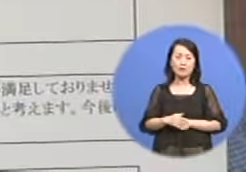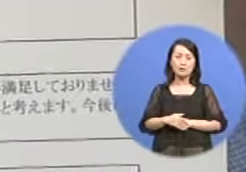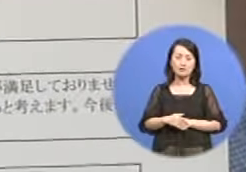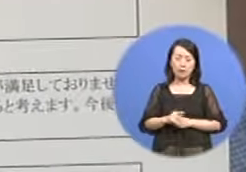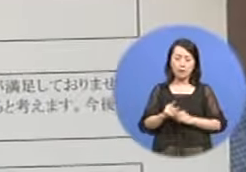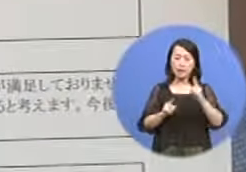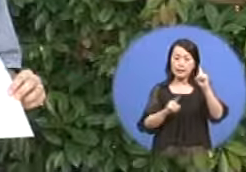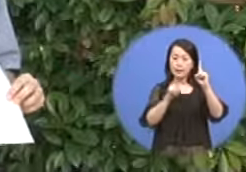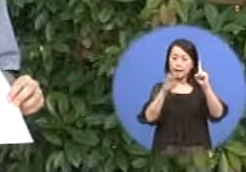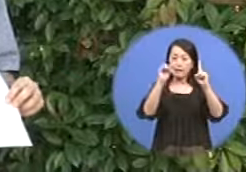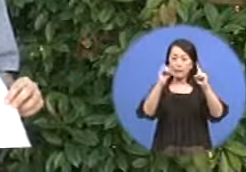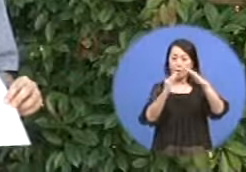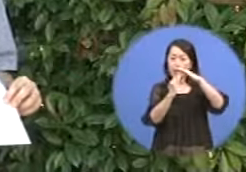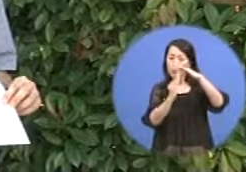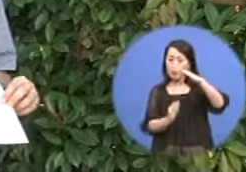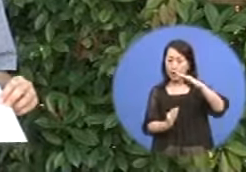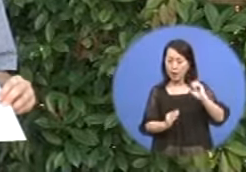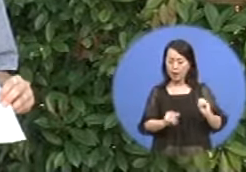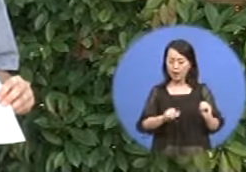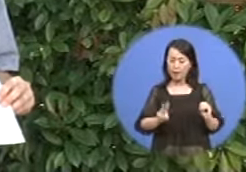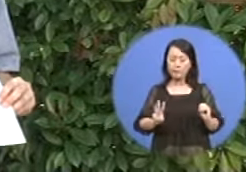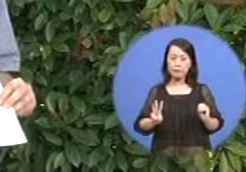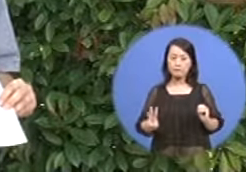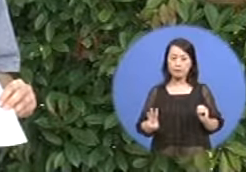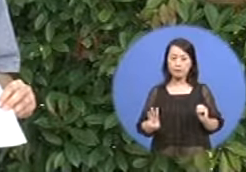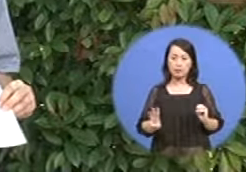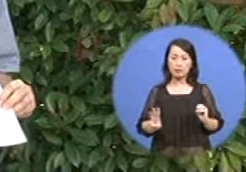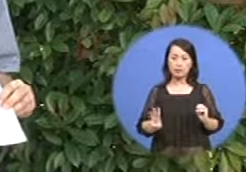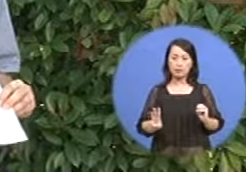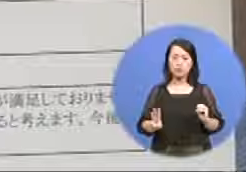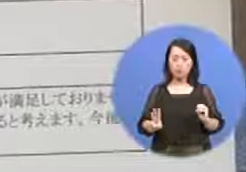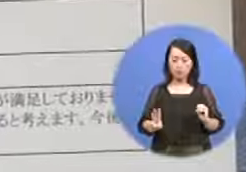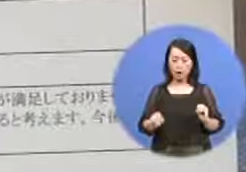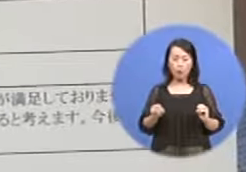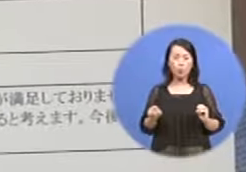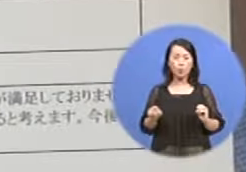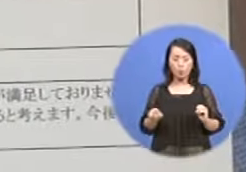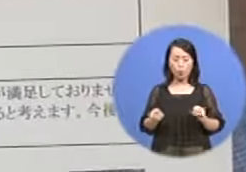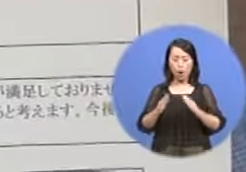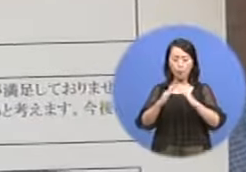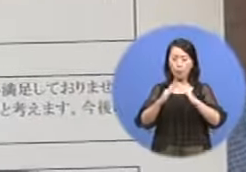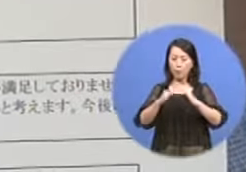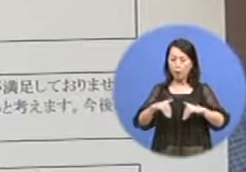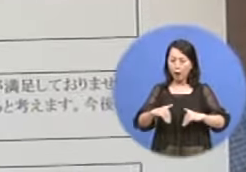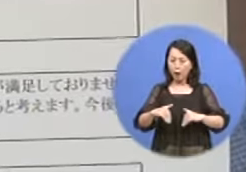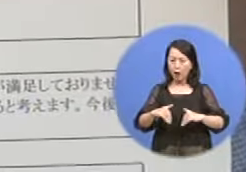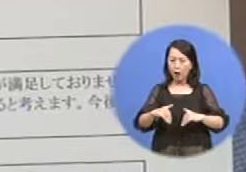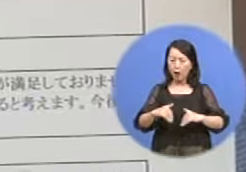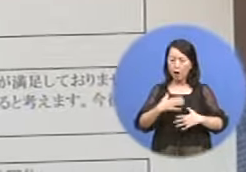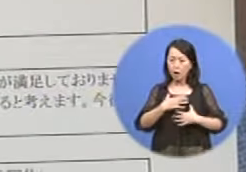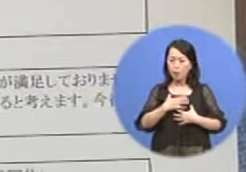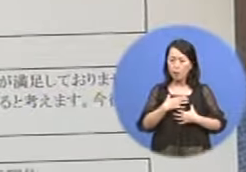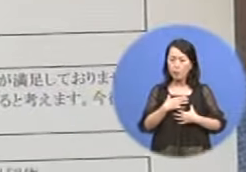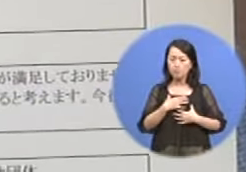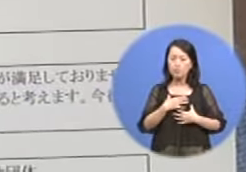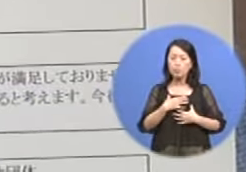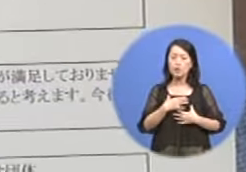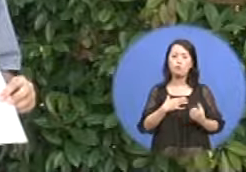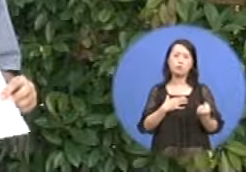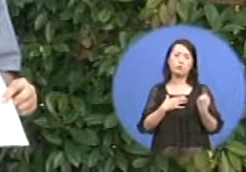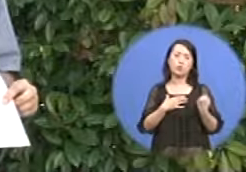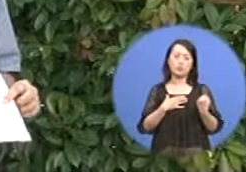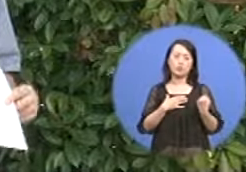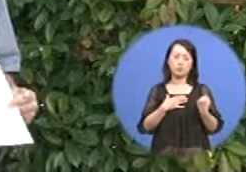1.0 未満で 0.33 というのは、ここに解説があるように倒壊する可能性が高いという評価になっています